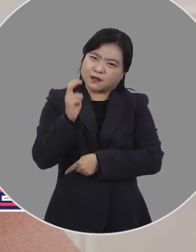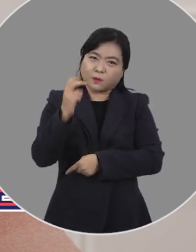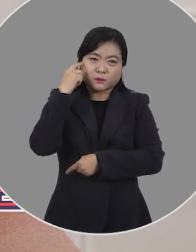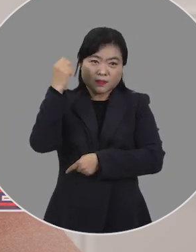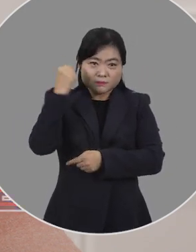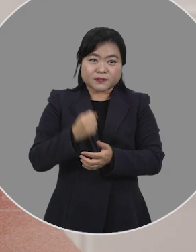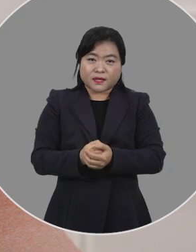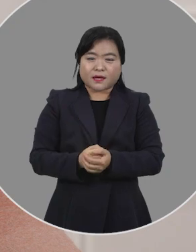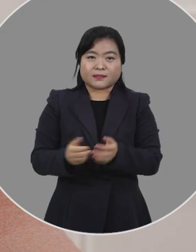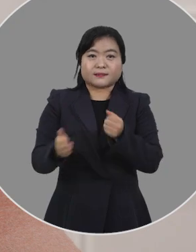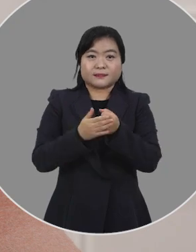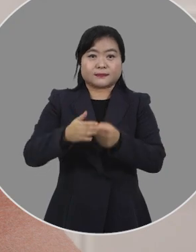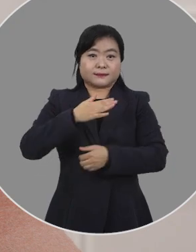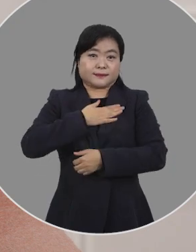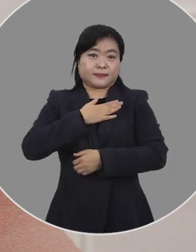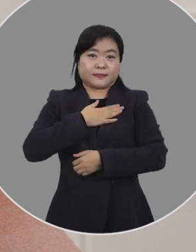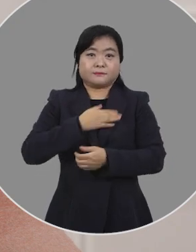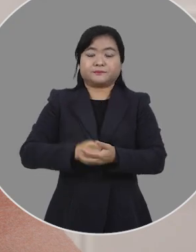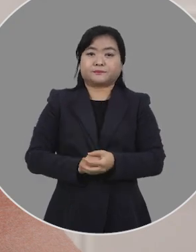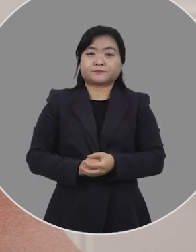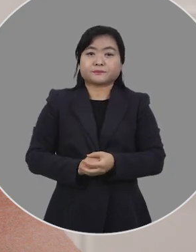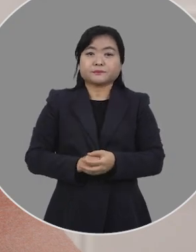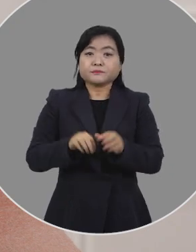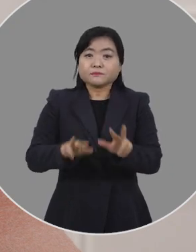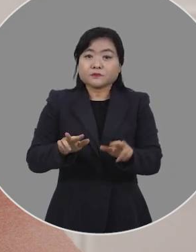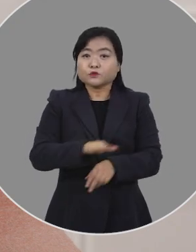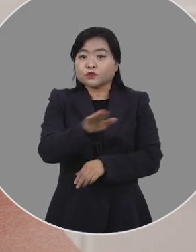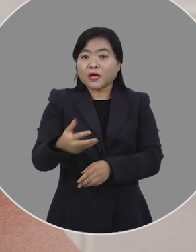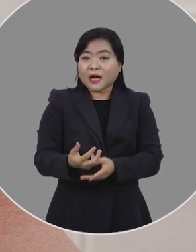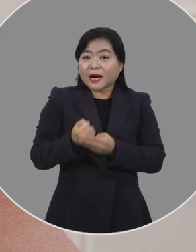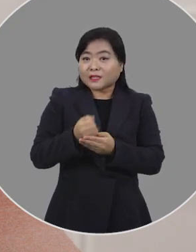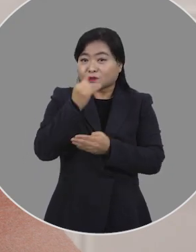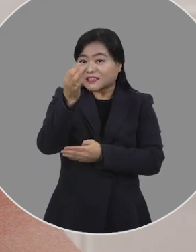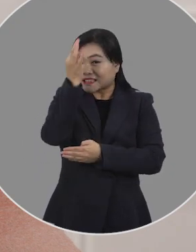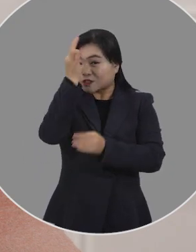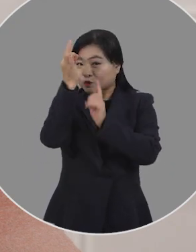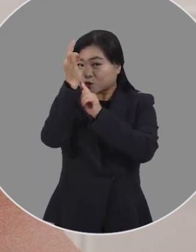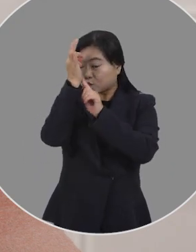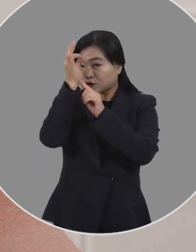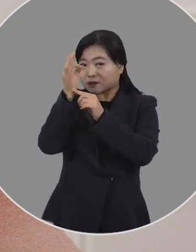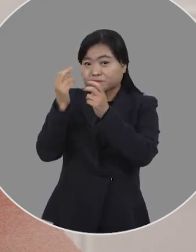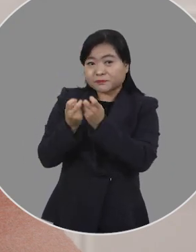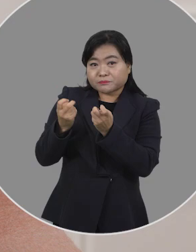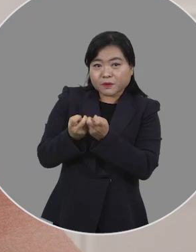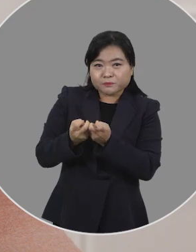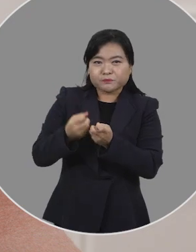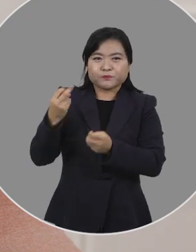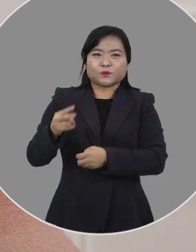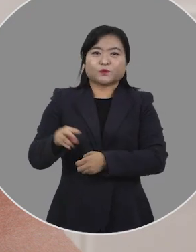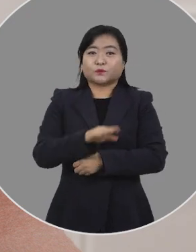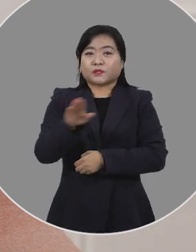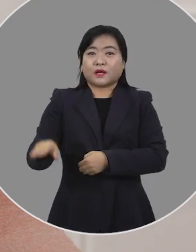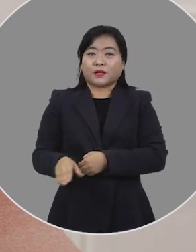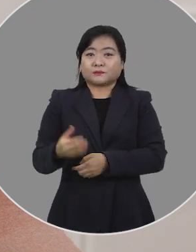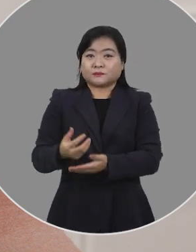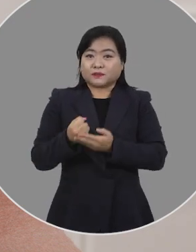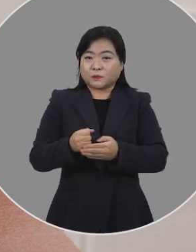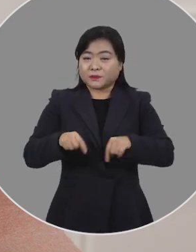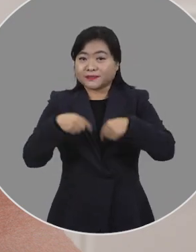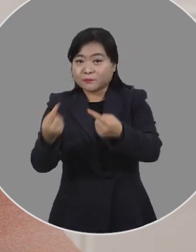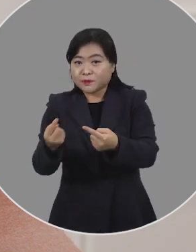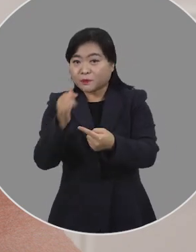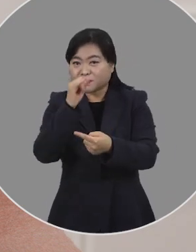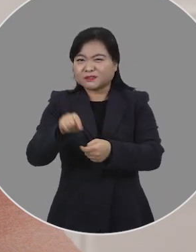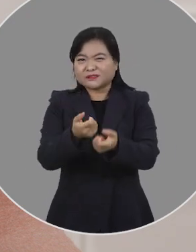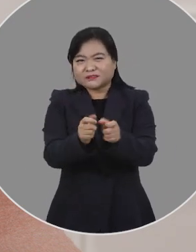생각이 들어요. 그래서 제가 우리가 지금 가지고 있는 그런 기술적인 수단들이라든가 우리가 보이고